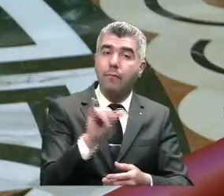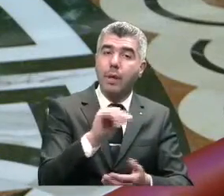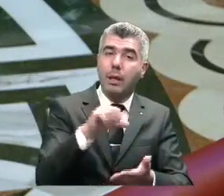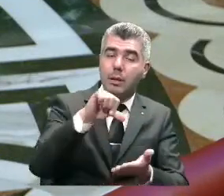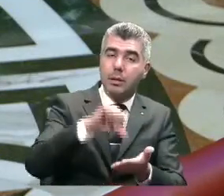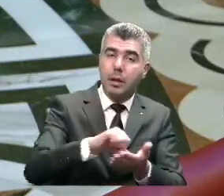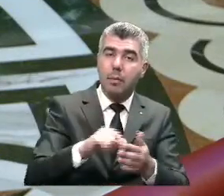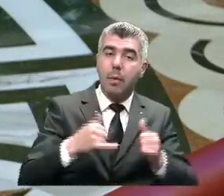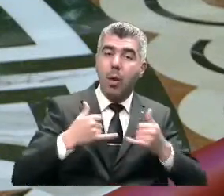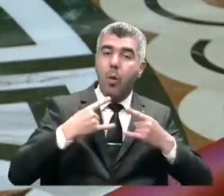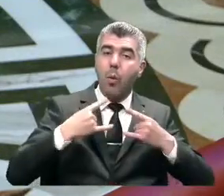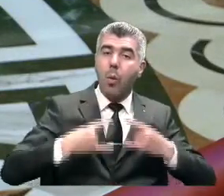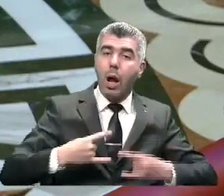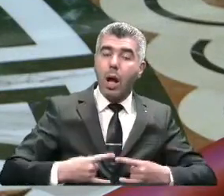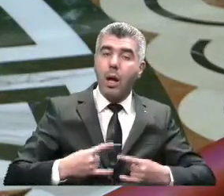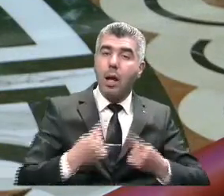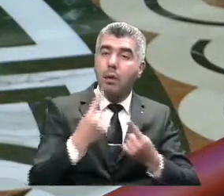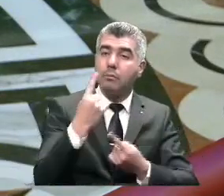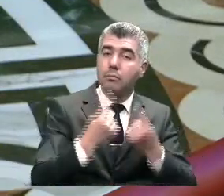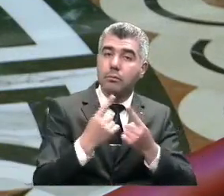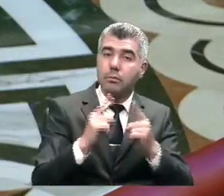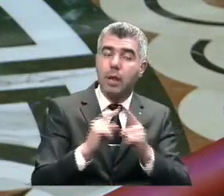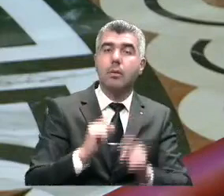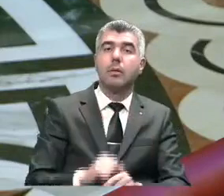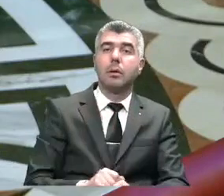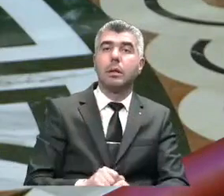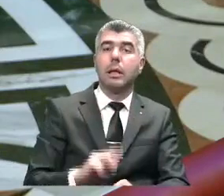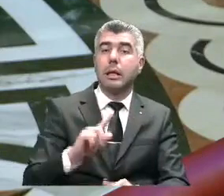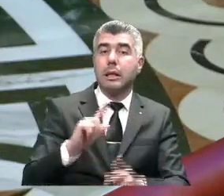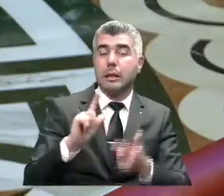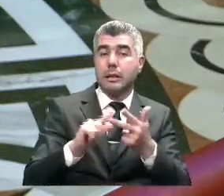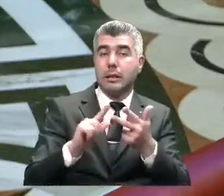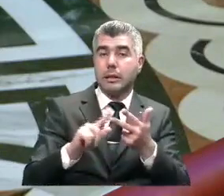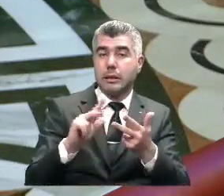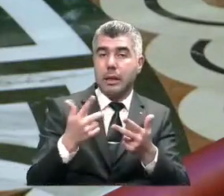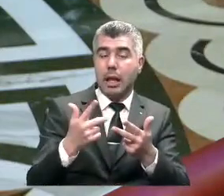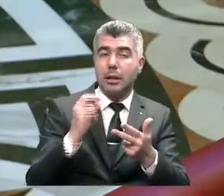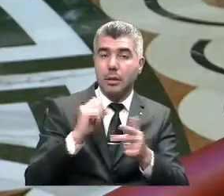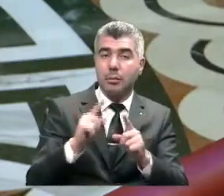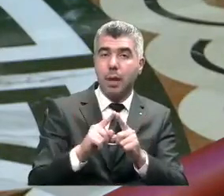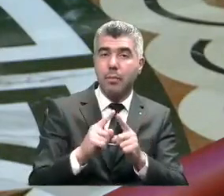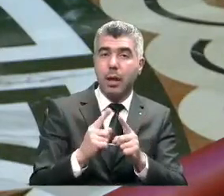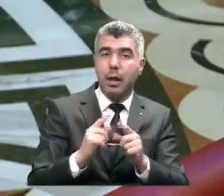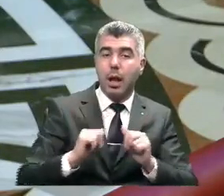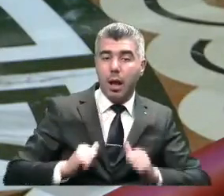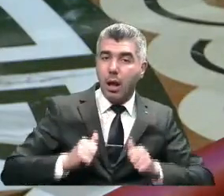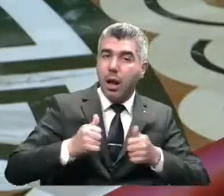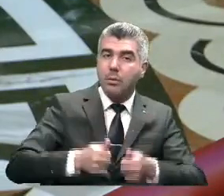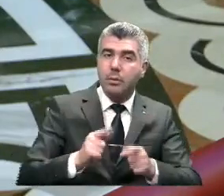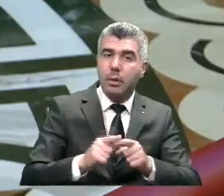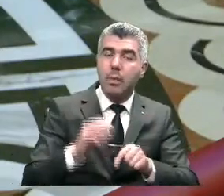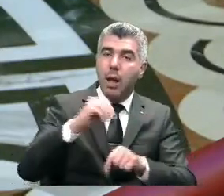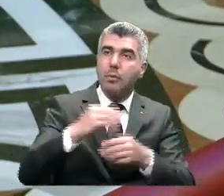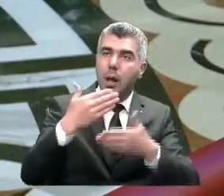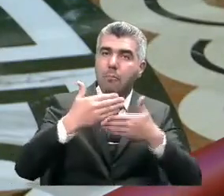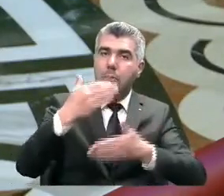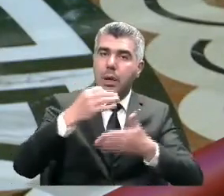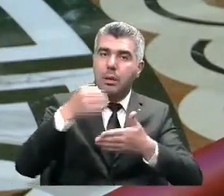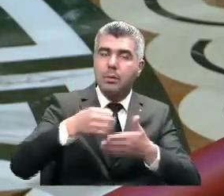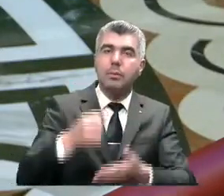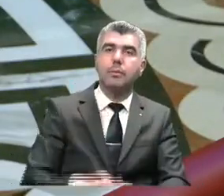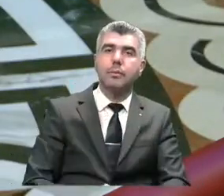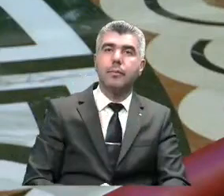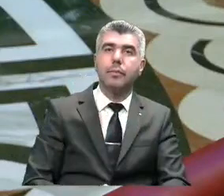الوقايه من المخاطر لتقويه القدره على الصمود، ثم تحسين الاستعداد لمواجهه الكوارث واعاده الاعمار. من جهه اخرى